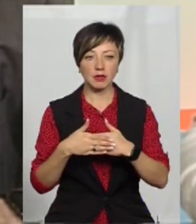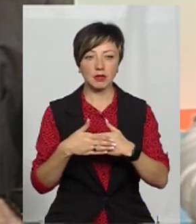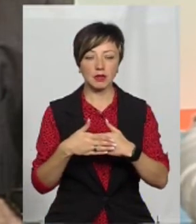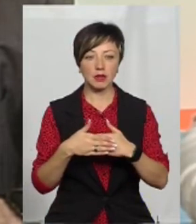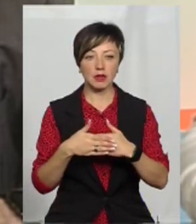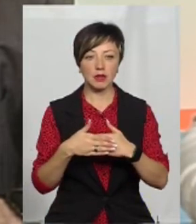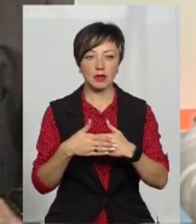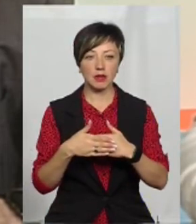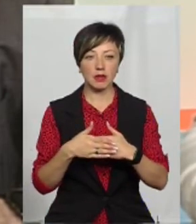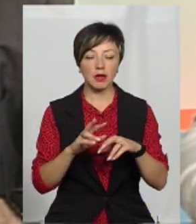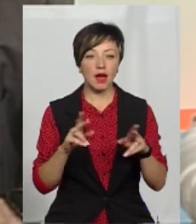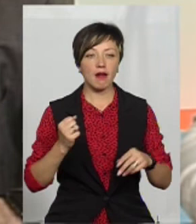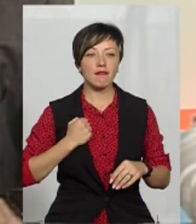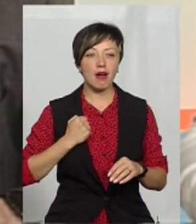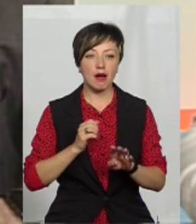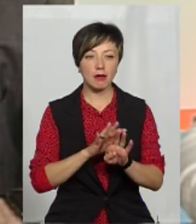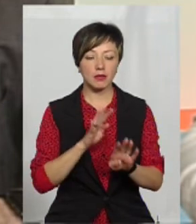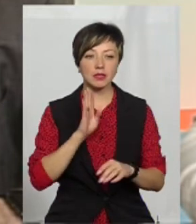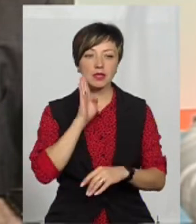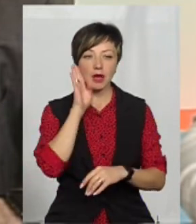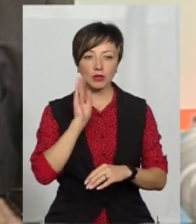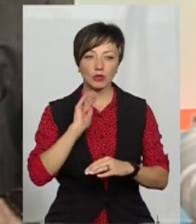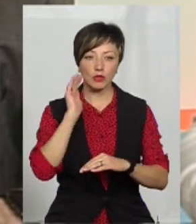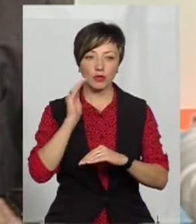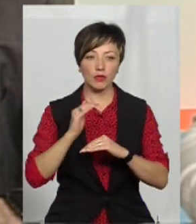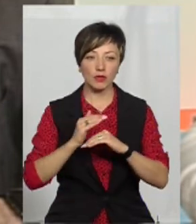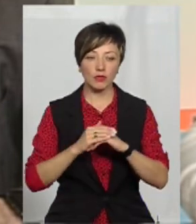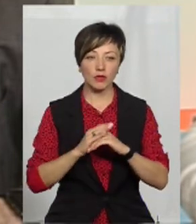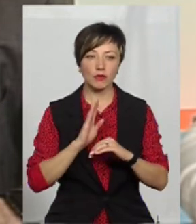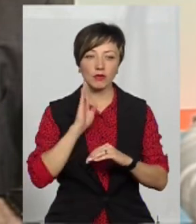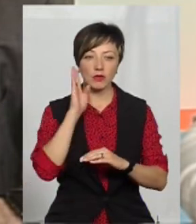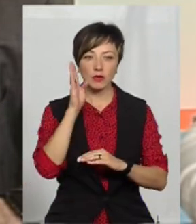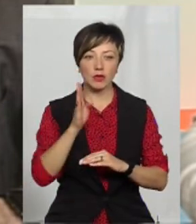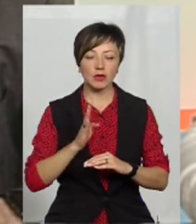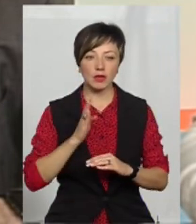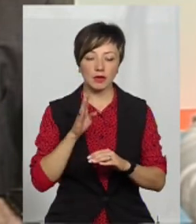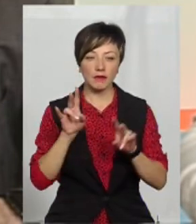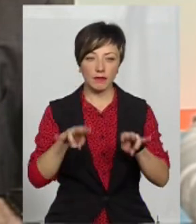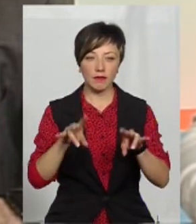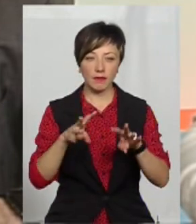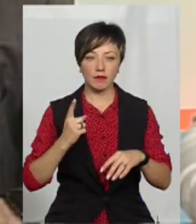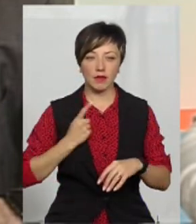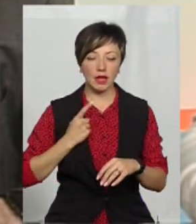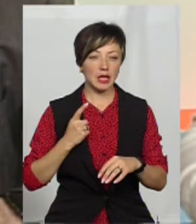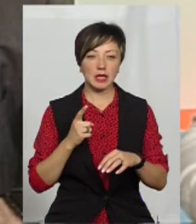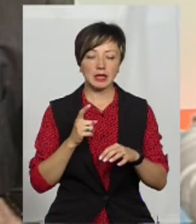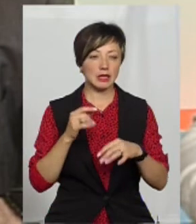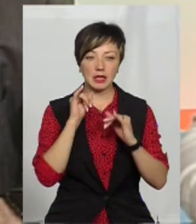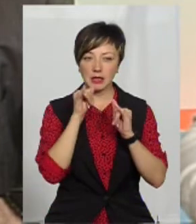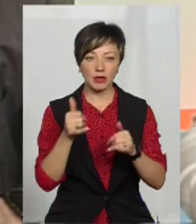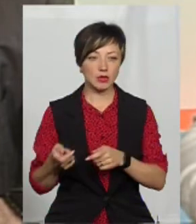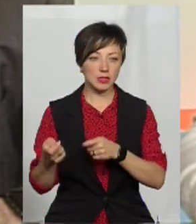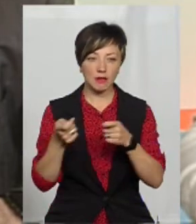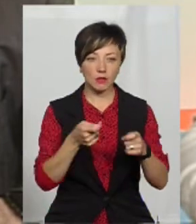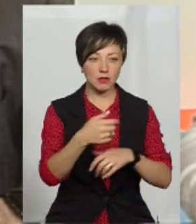як вам сказати, можна сказати, як в армії. Вони зранку і до наступного ранку, вони на тій земельній ділянці. Не дають ні завозити сваї,